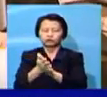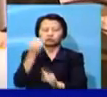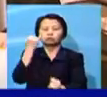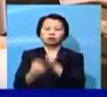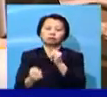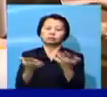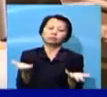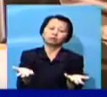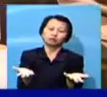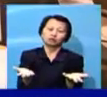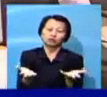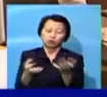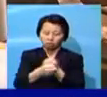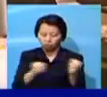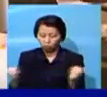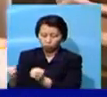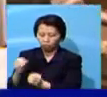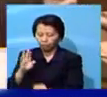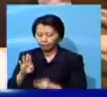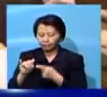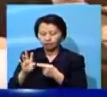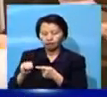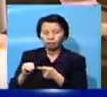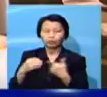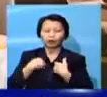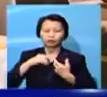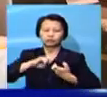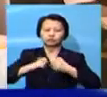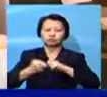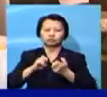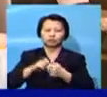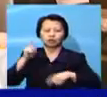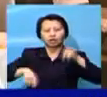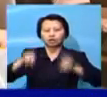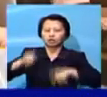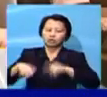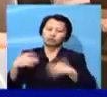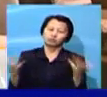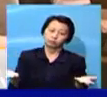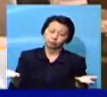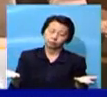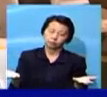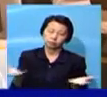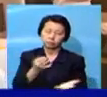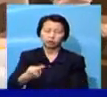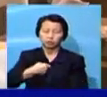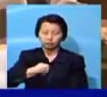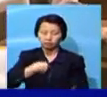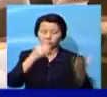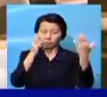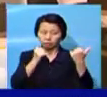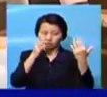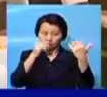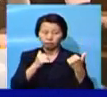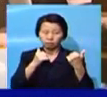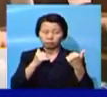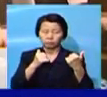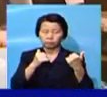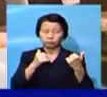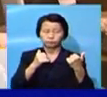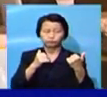akhirnya organisasi tersebut berada dalam keadaan tidak menentu Saya berharap bahawa